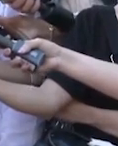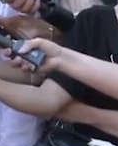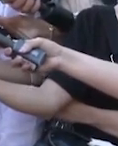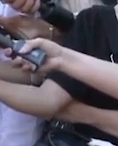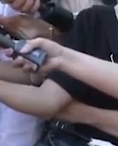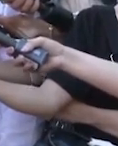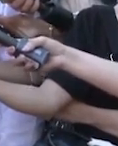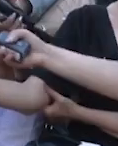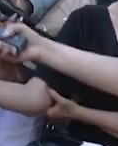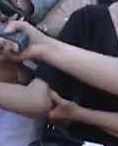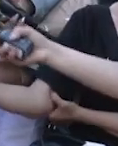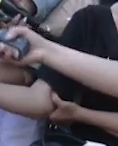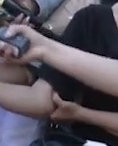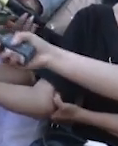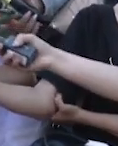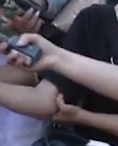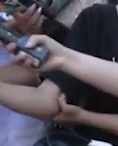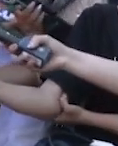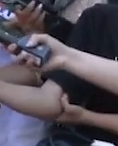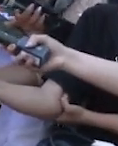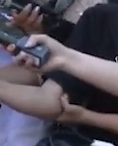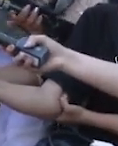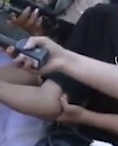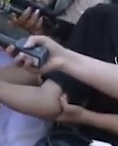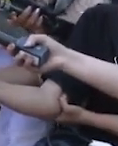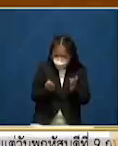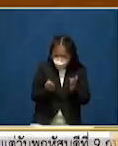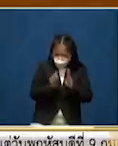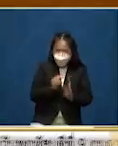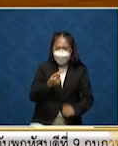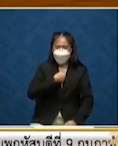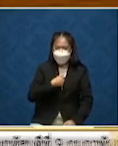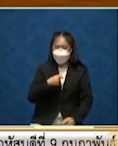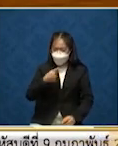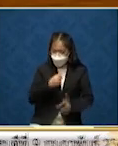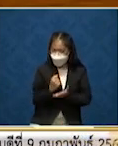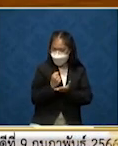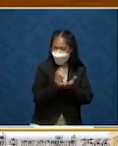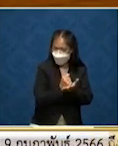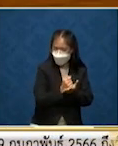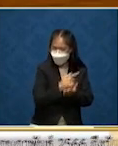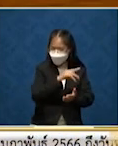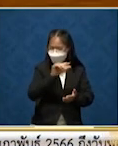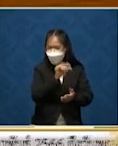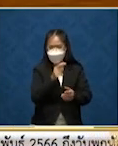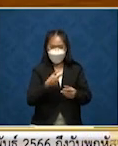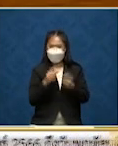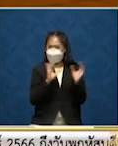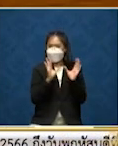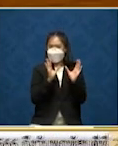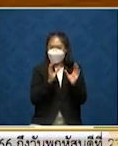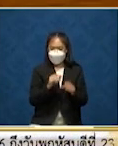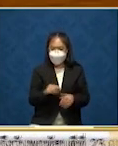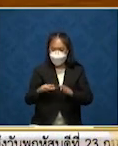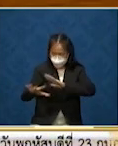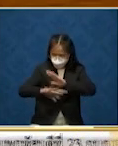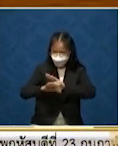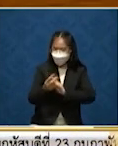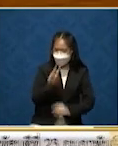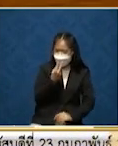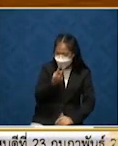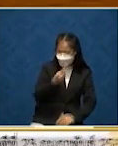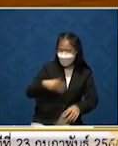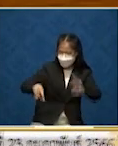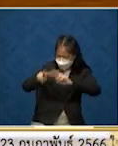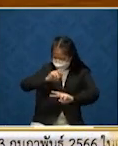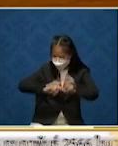ความมั่นคงถึงขนาดทุนสำรองระหว่างประเทศติดอันดับโลกแล้วศักยภาพให้ IMF กู้ได้ด้วยน